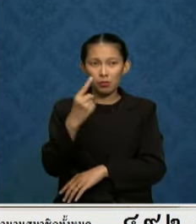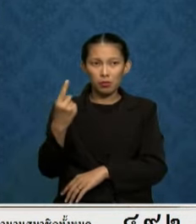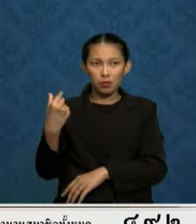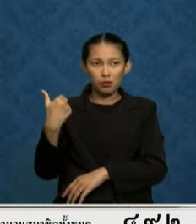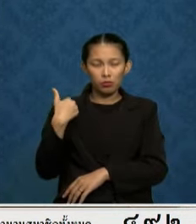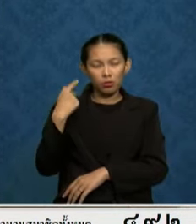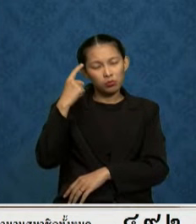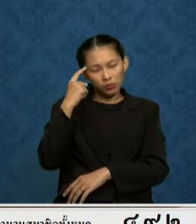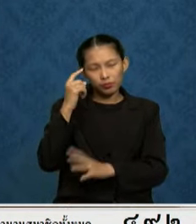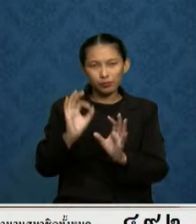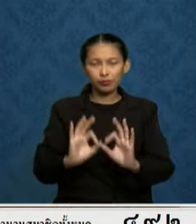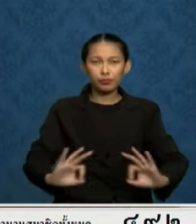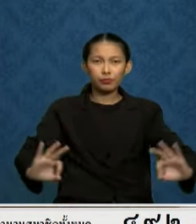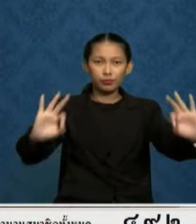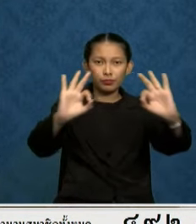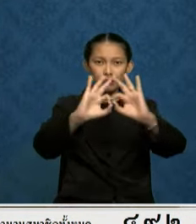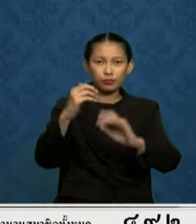ันนี้ผมคดวเปเงินไขทสำคญครับ